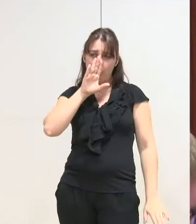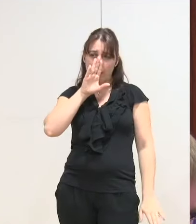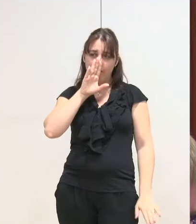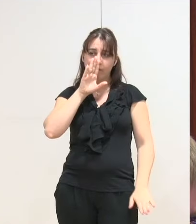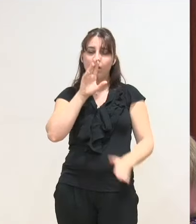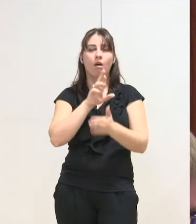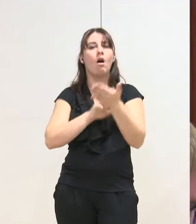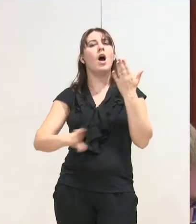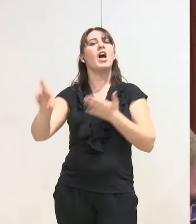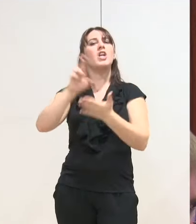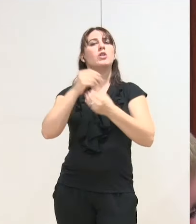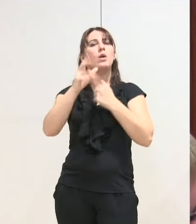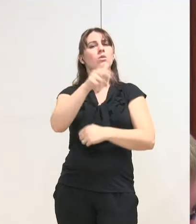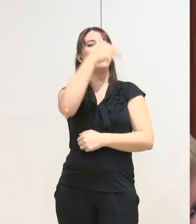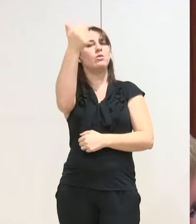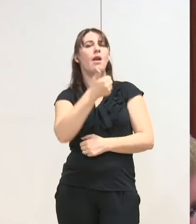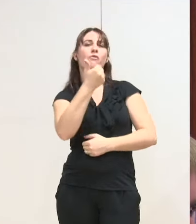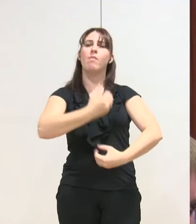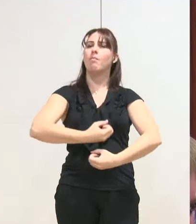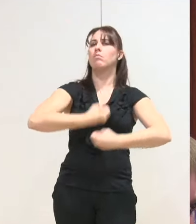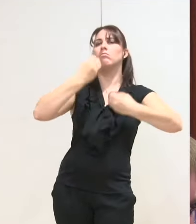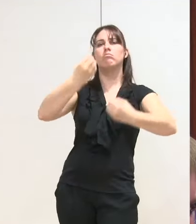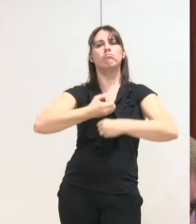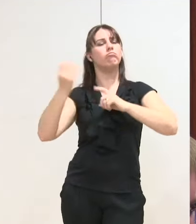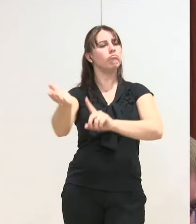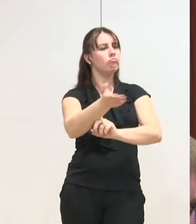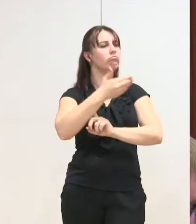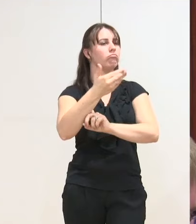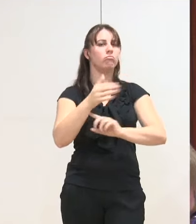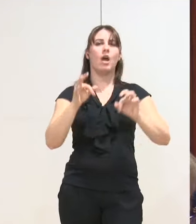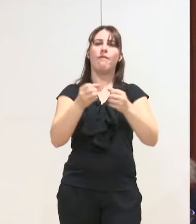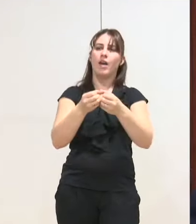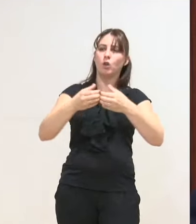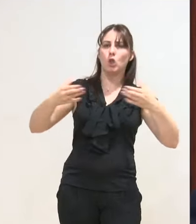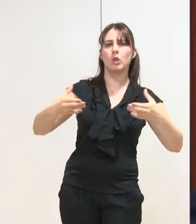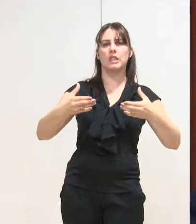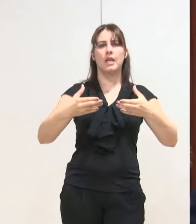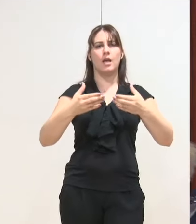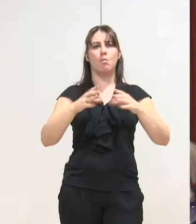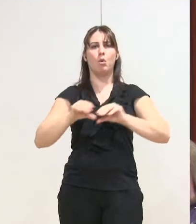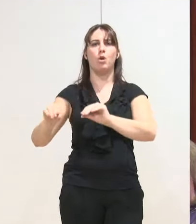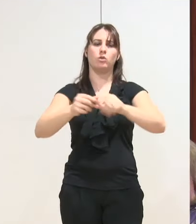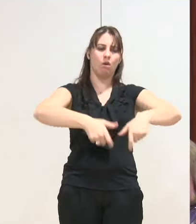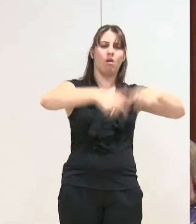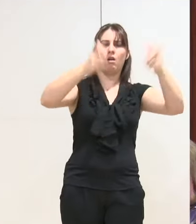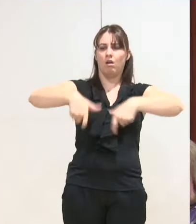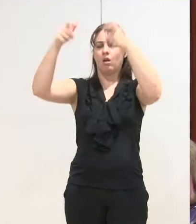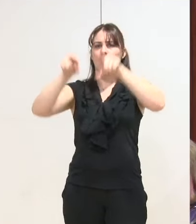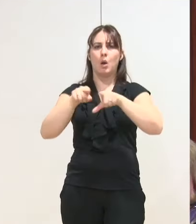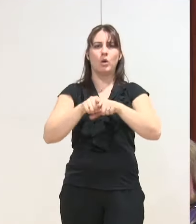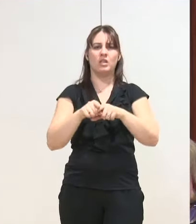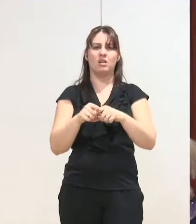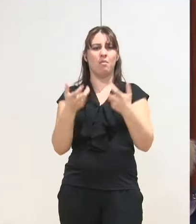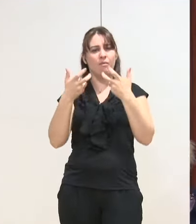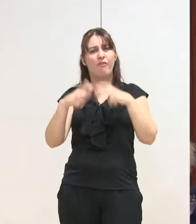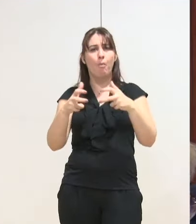régional ou national que vous pouvez tenir sur les questions de la densité de l'urbanisme et de la lutte contre l'étalement urbain mais